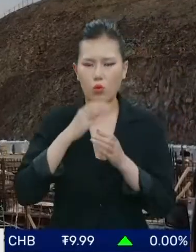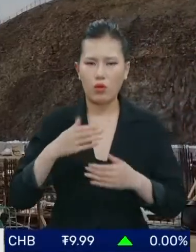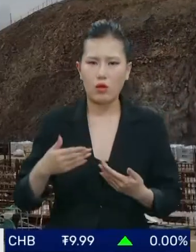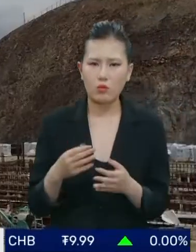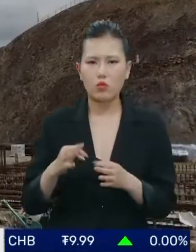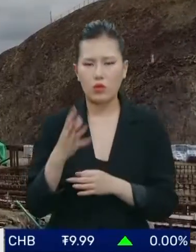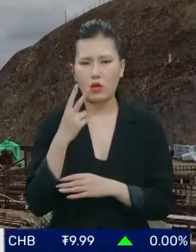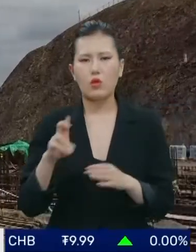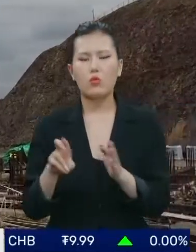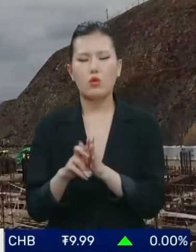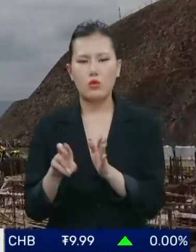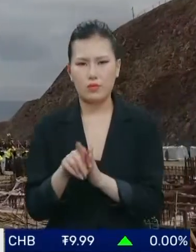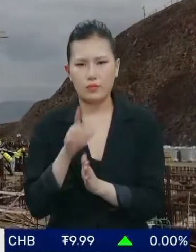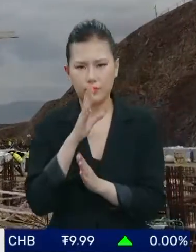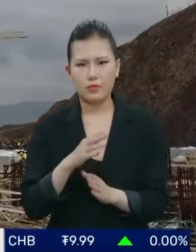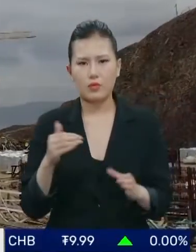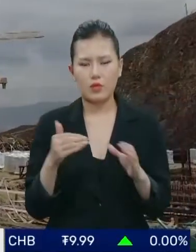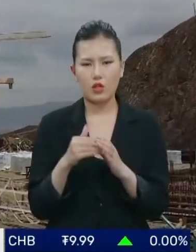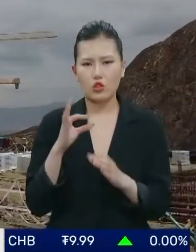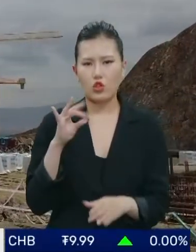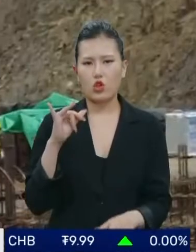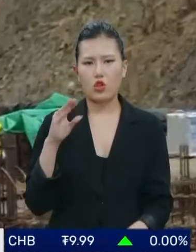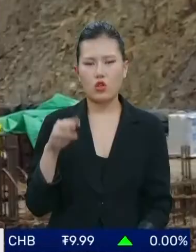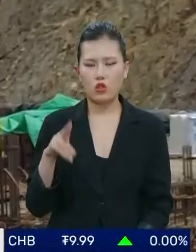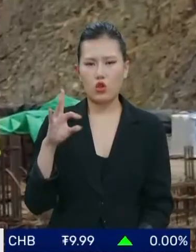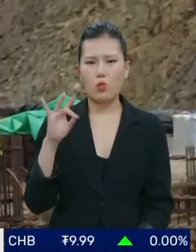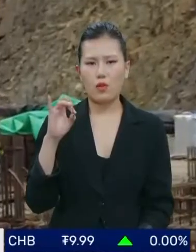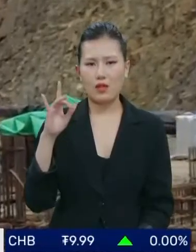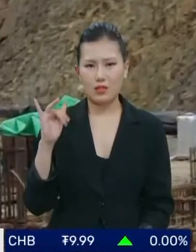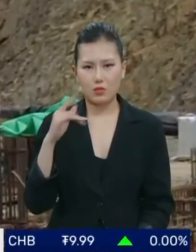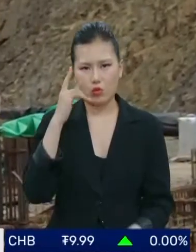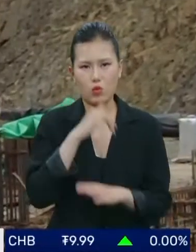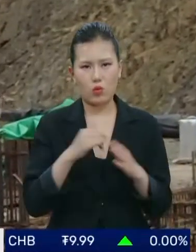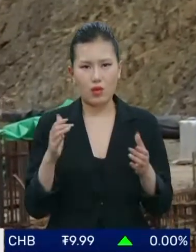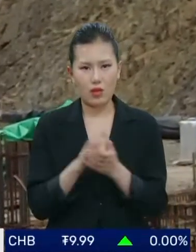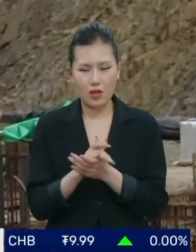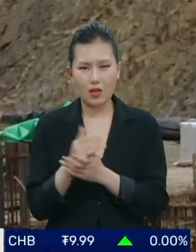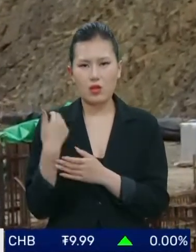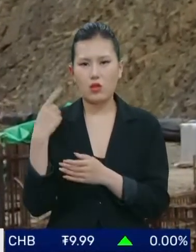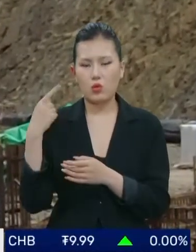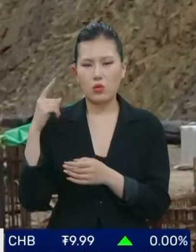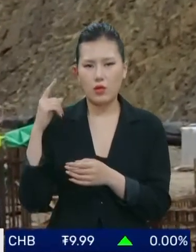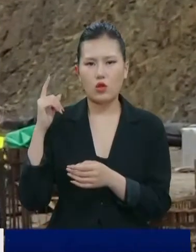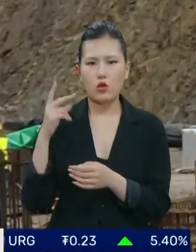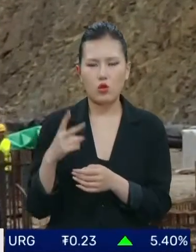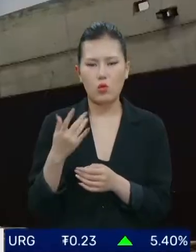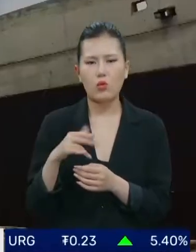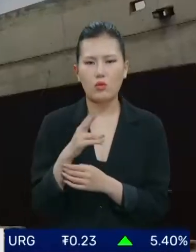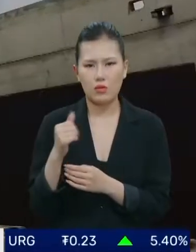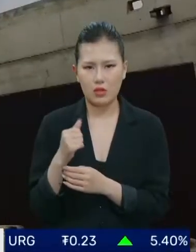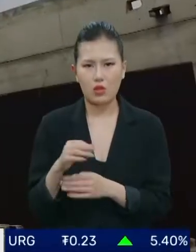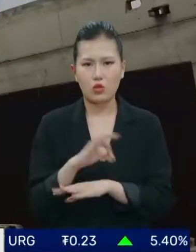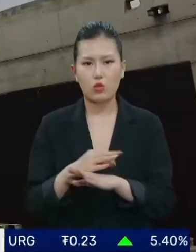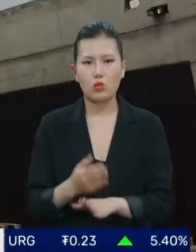бүрдэх юм. Энэхүү мянганы сорилтын корпорац Монгол улстай 2 дахь удаага компакт гэрээ байгуулж байгаа ба 2026 он гэхэд эдгээр төслүүд